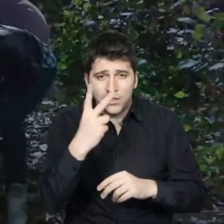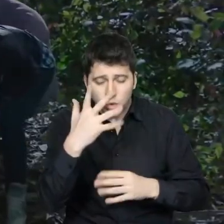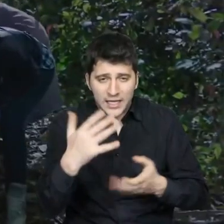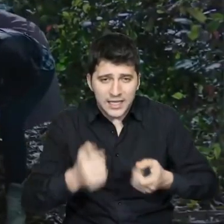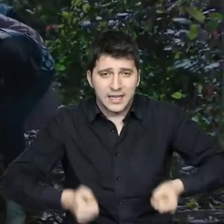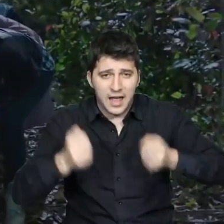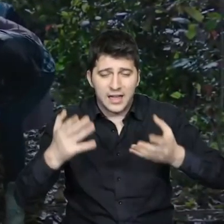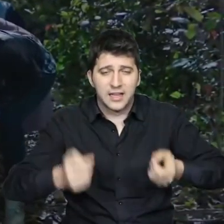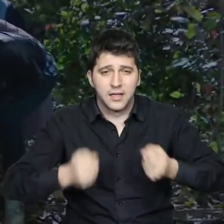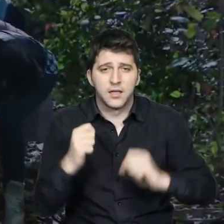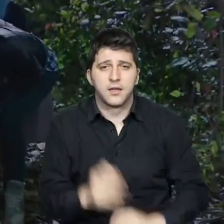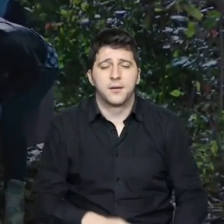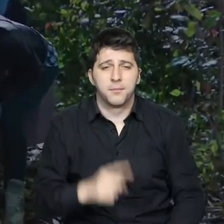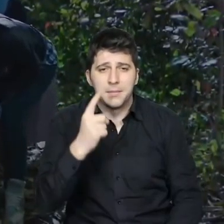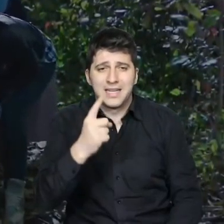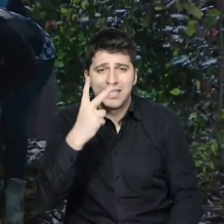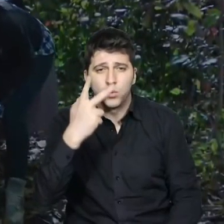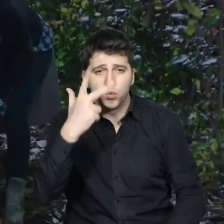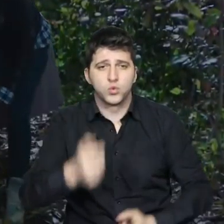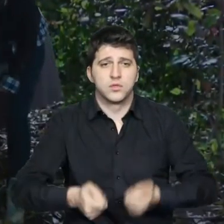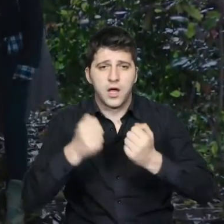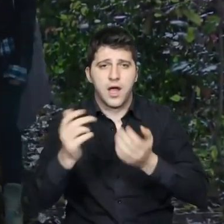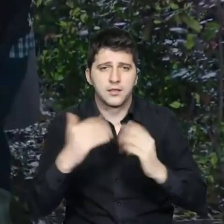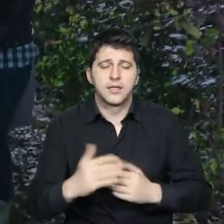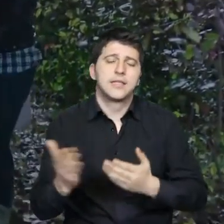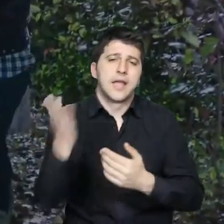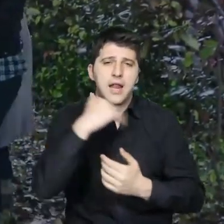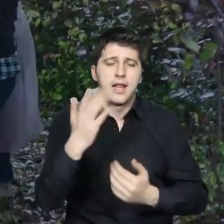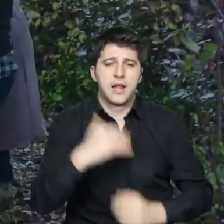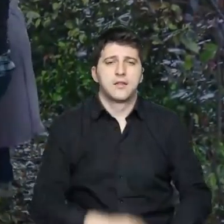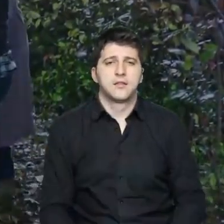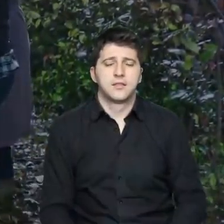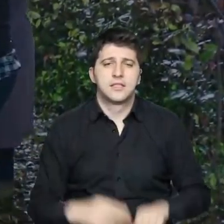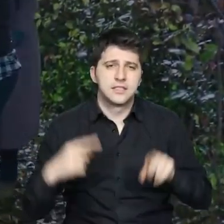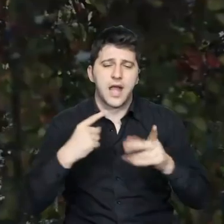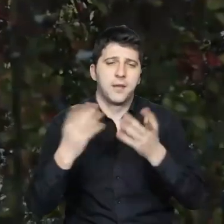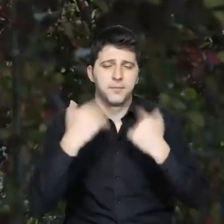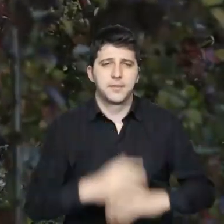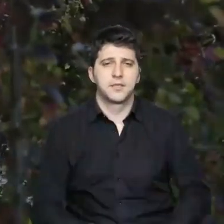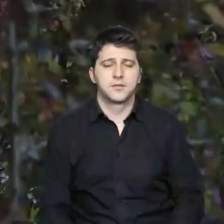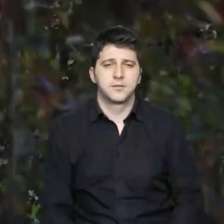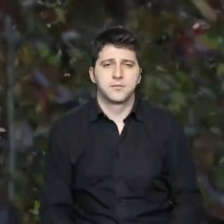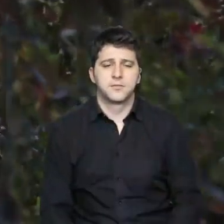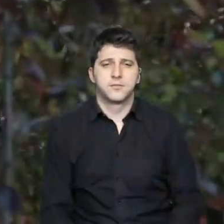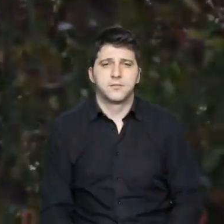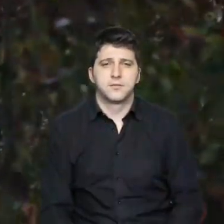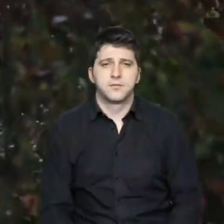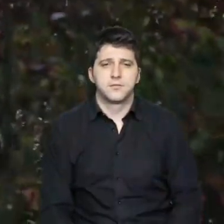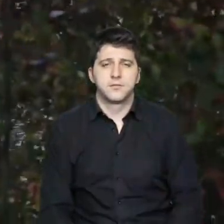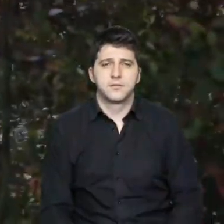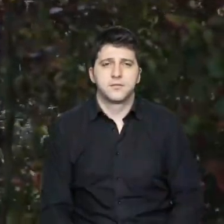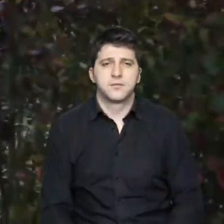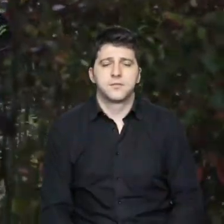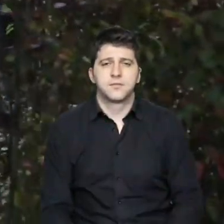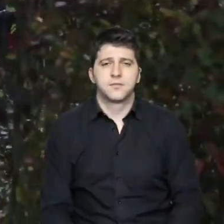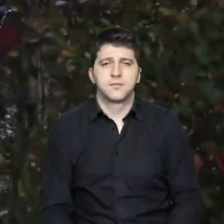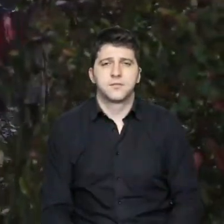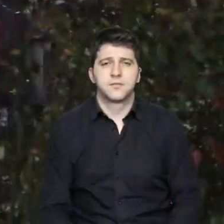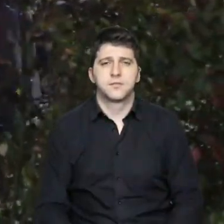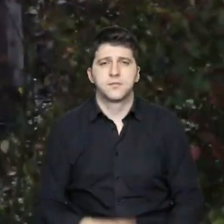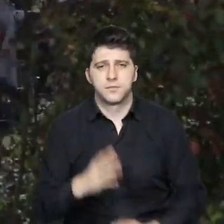hop. Alır. Hop. Güzel. Tamam. Yapıştır. Hadi. Gel. Hop. Takip et. Sen gördün mü yolu? Tabii.